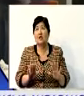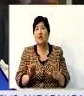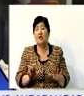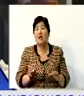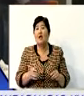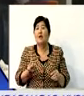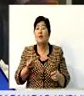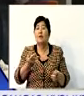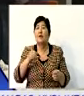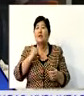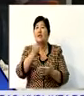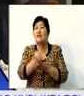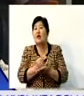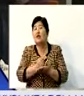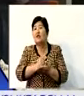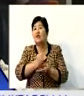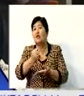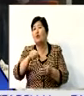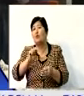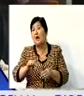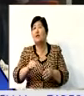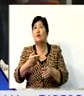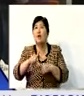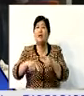жерінен задвижкілерін басып, өзіміз жұмыстарымызды істей береміз.